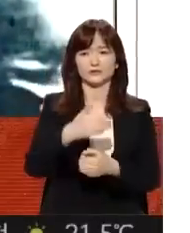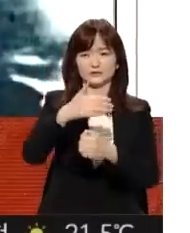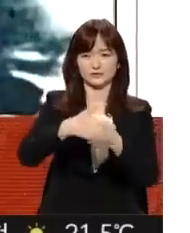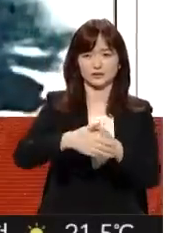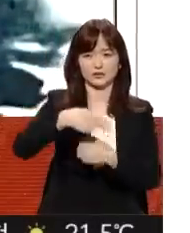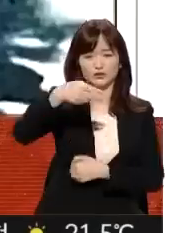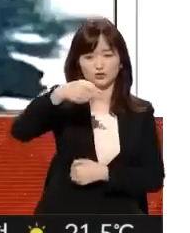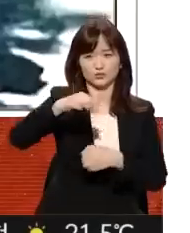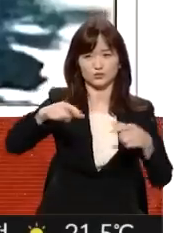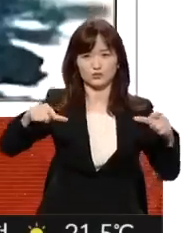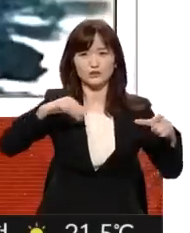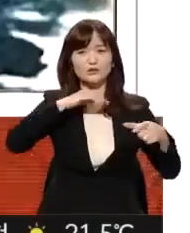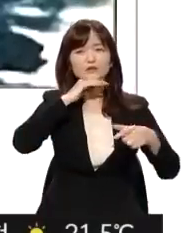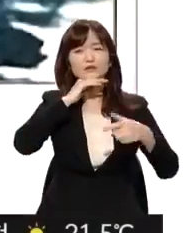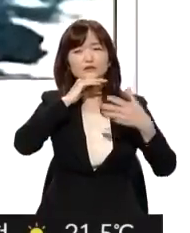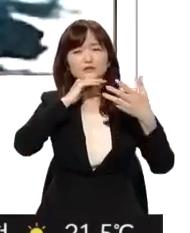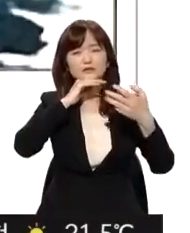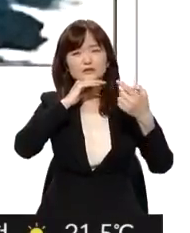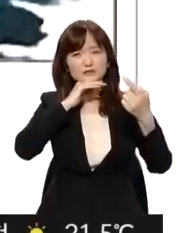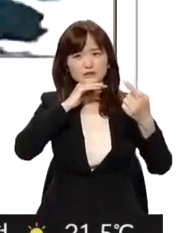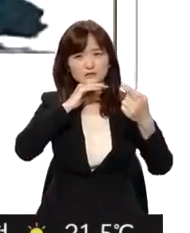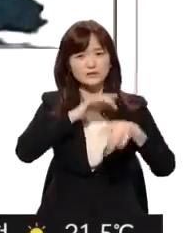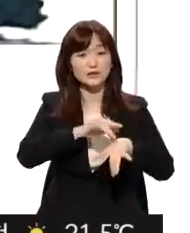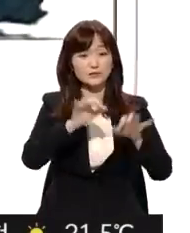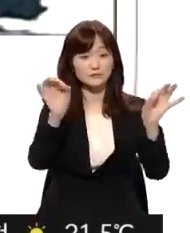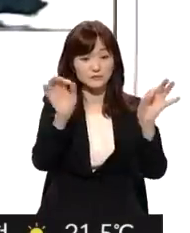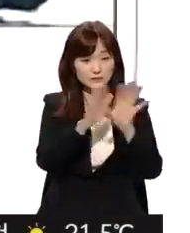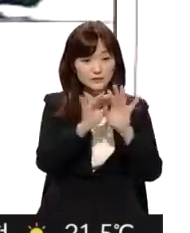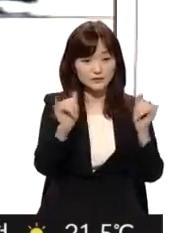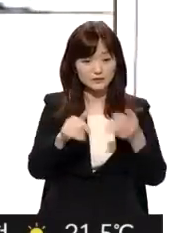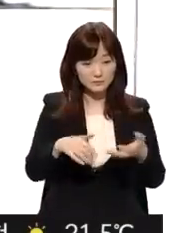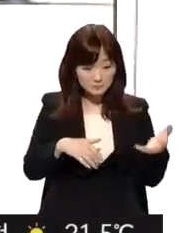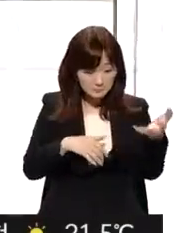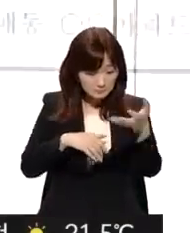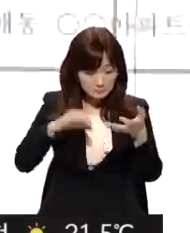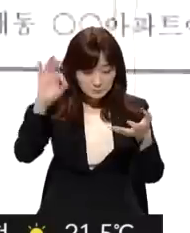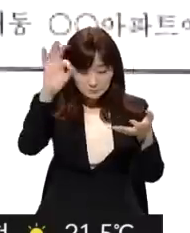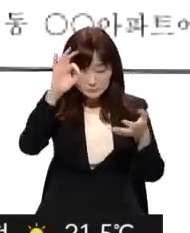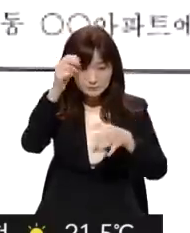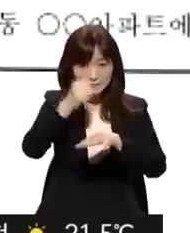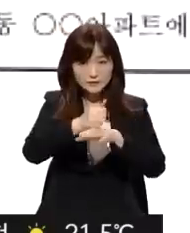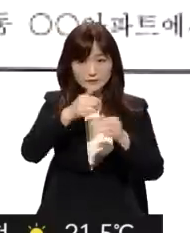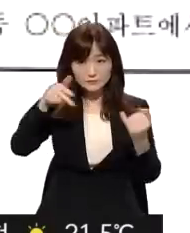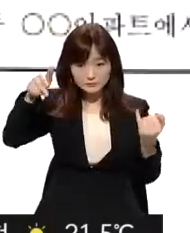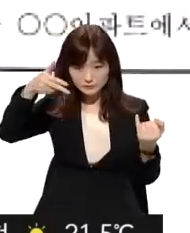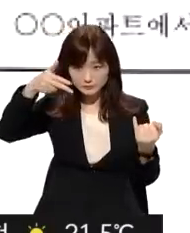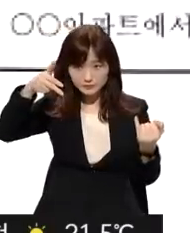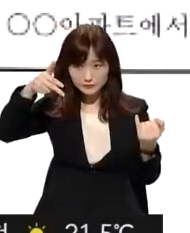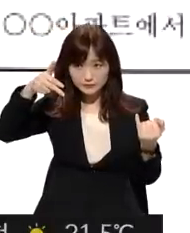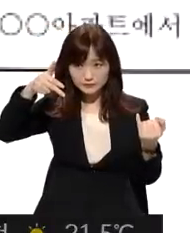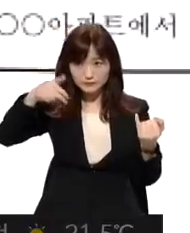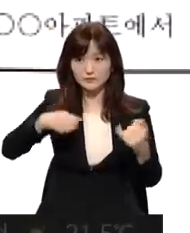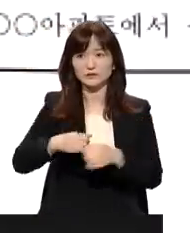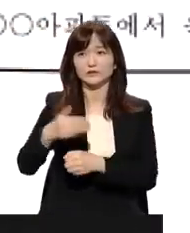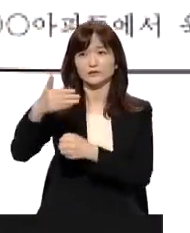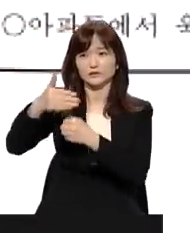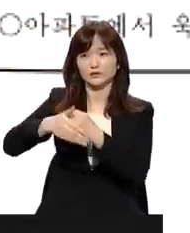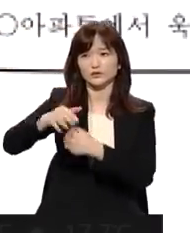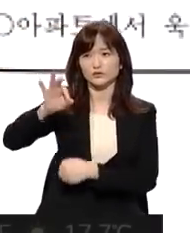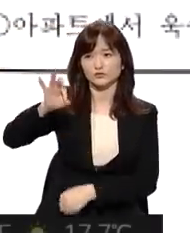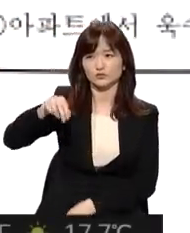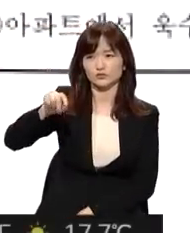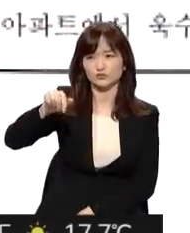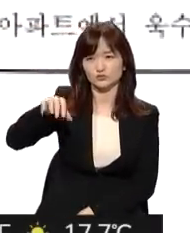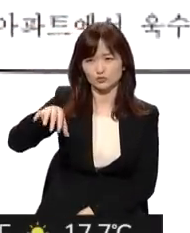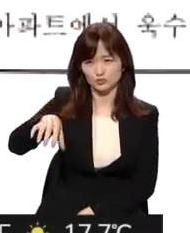치매 노인이 실종됐습니다. 이 동선 추적을 해보니까 일단 마지막으로 CCTV에 잡힌 건 대구 욱수골의 봉암폭포 인근이라고